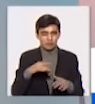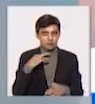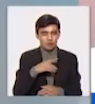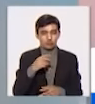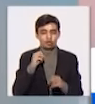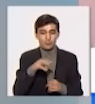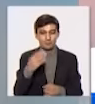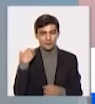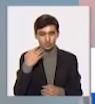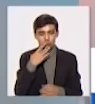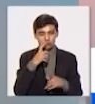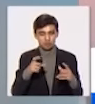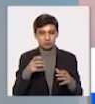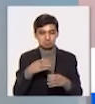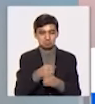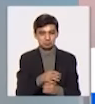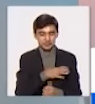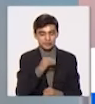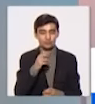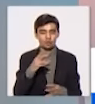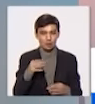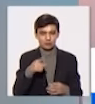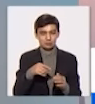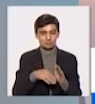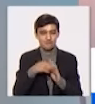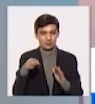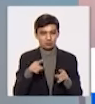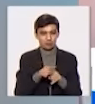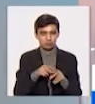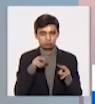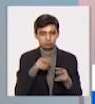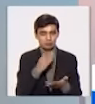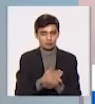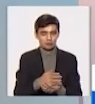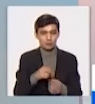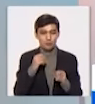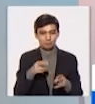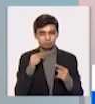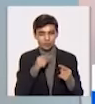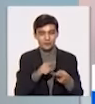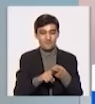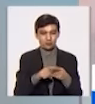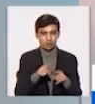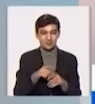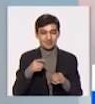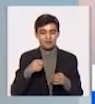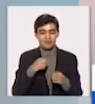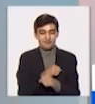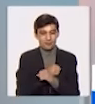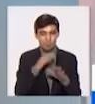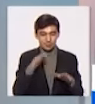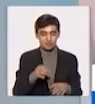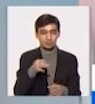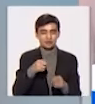бұрынғы қарағанда азайған, бірақ қауіпсіздік шаралары өте жоғары деңгейде сақталып отыр. Барлық сауда орындары, демалыс орындарының